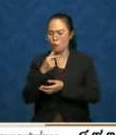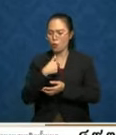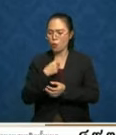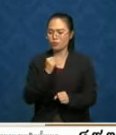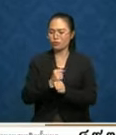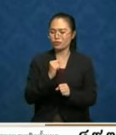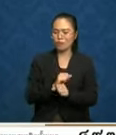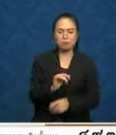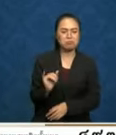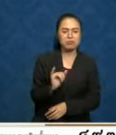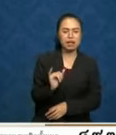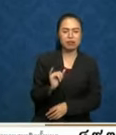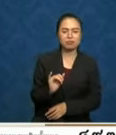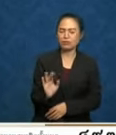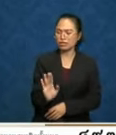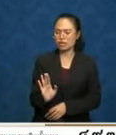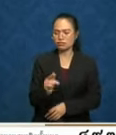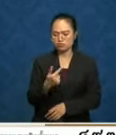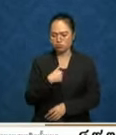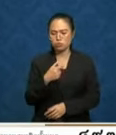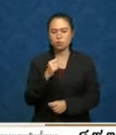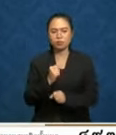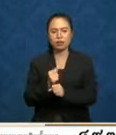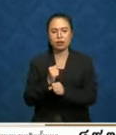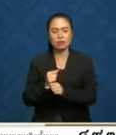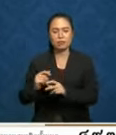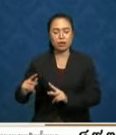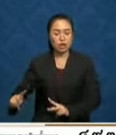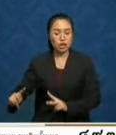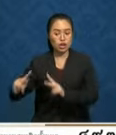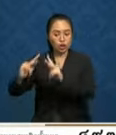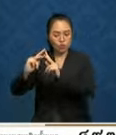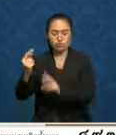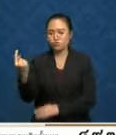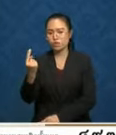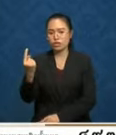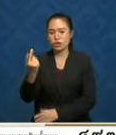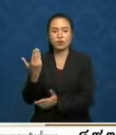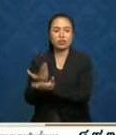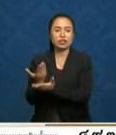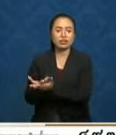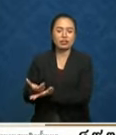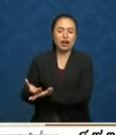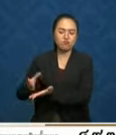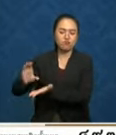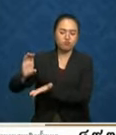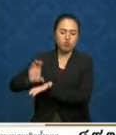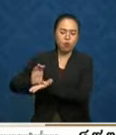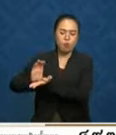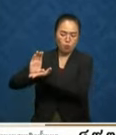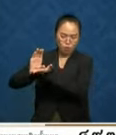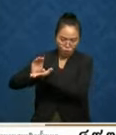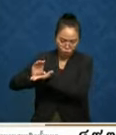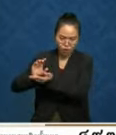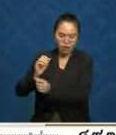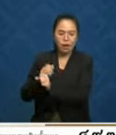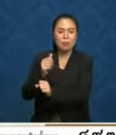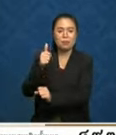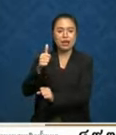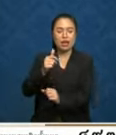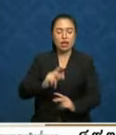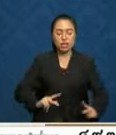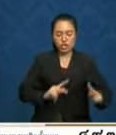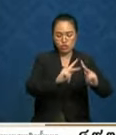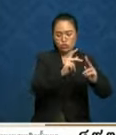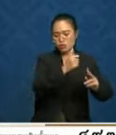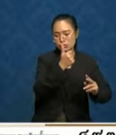เนี่ยมีกระทรวงเดียวนะที่ลดงบประมาณด้านกำลังพลลดลงได้กระทรวงอื่นในงบปี